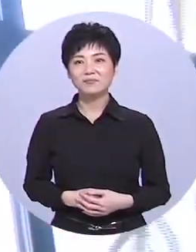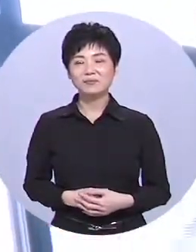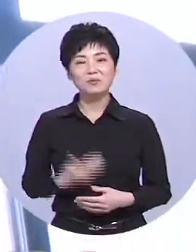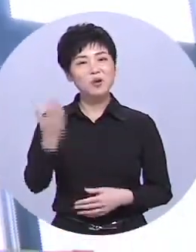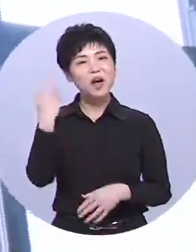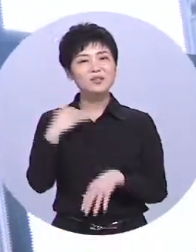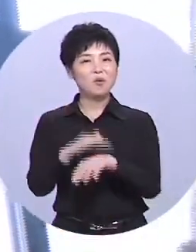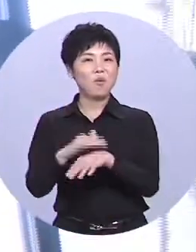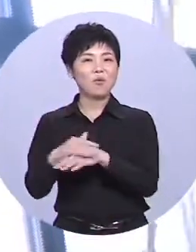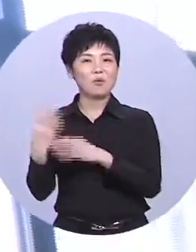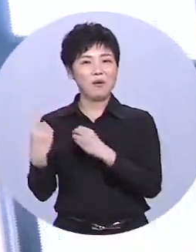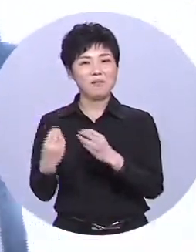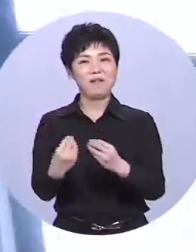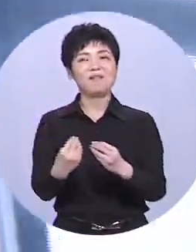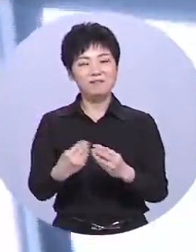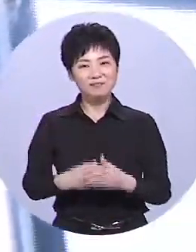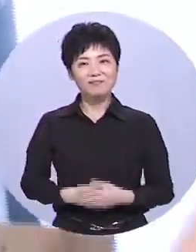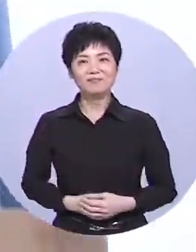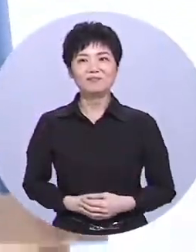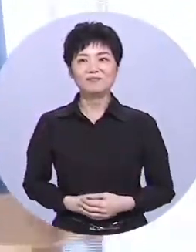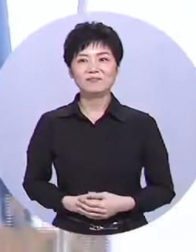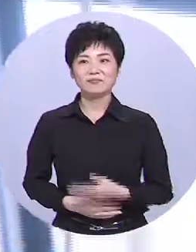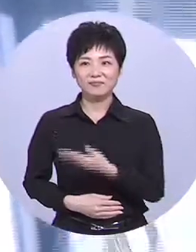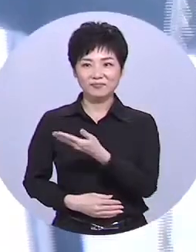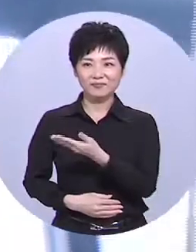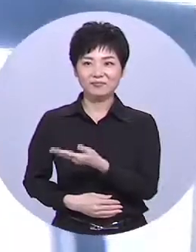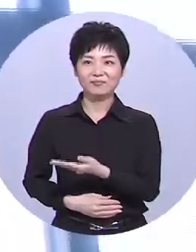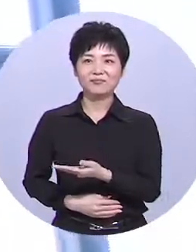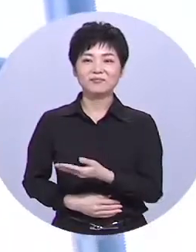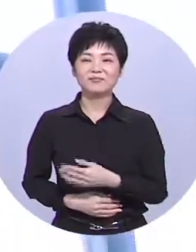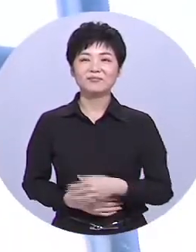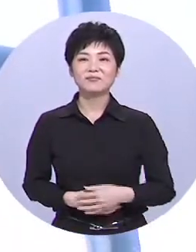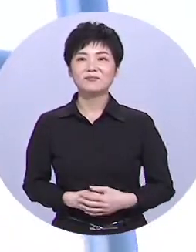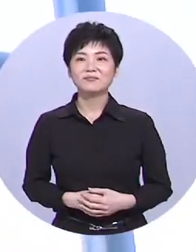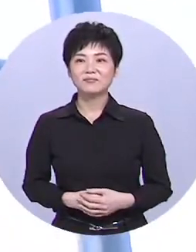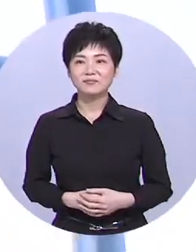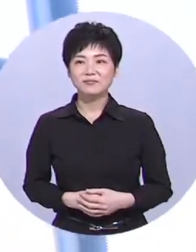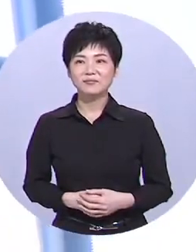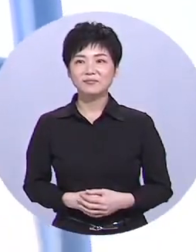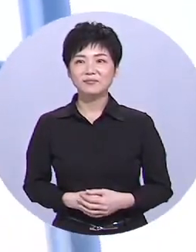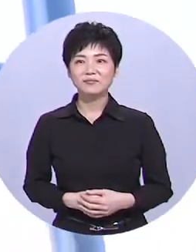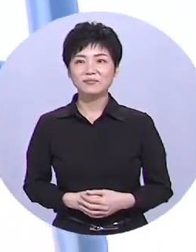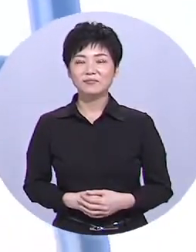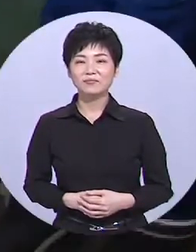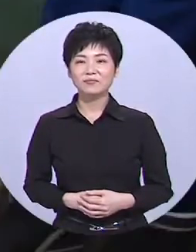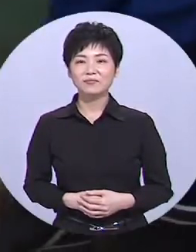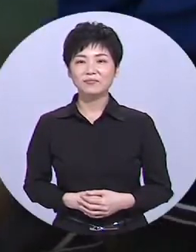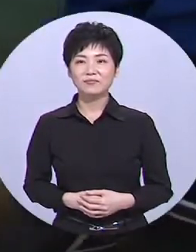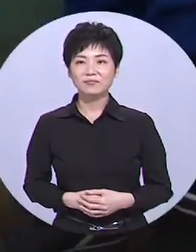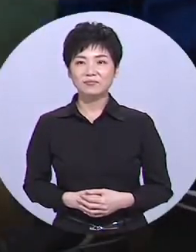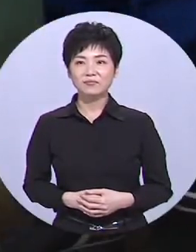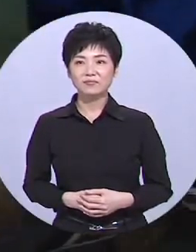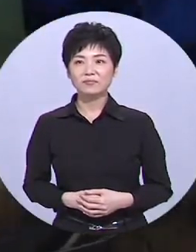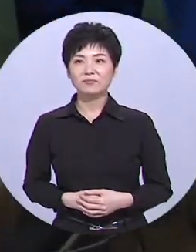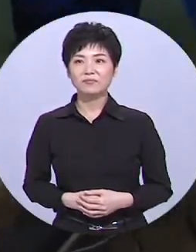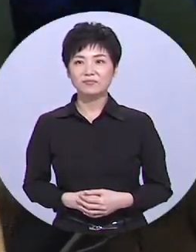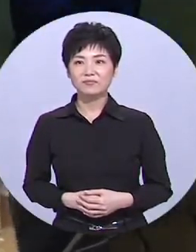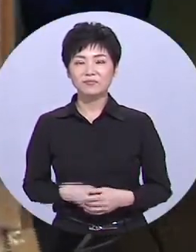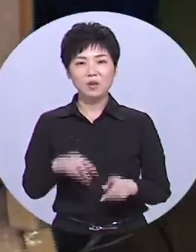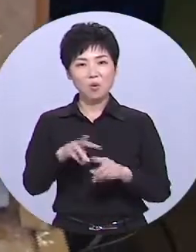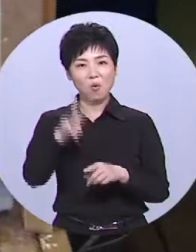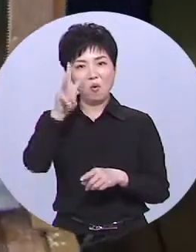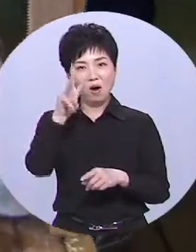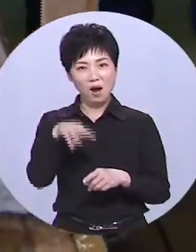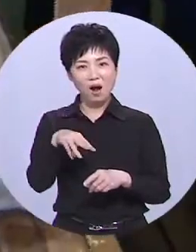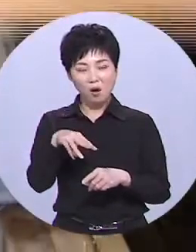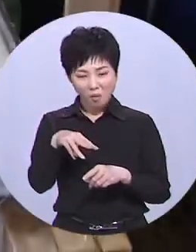昔ながらの紙すきを行っていたのは埼玉県伝統工芸士の若林さんです。小川和紙の